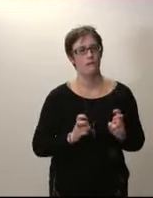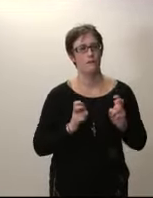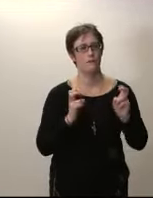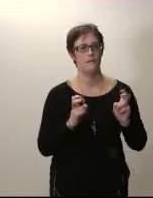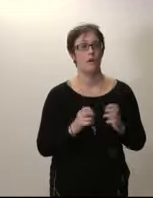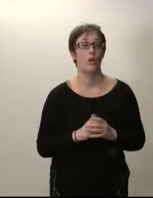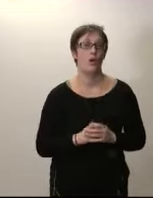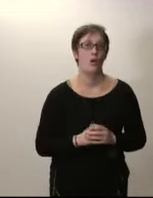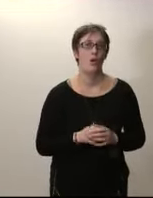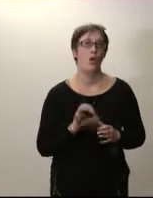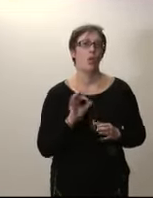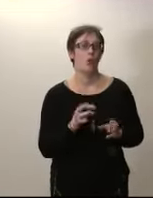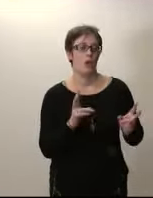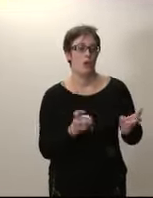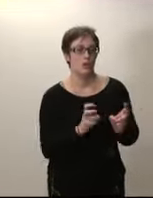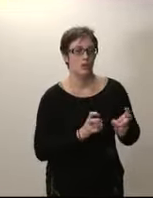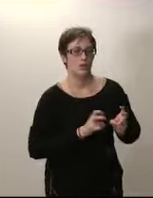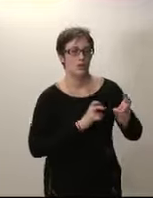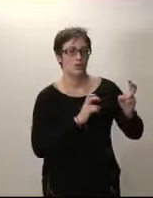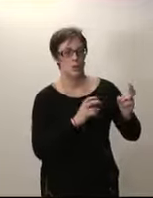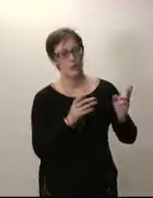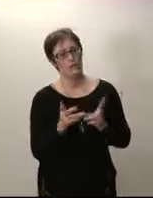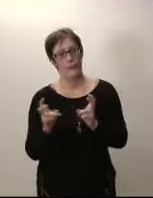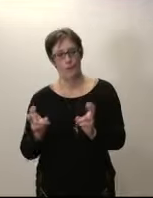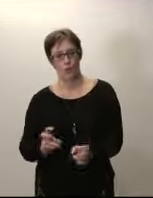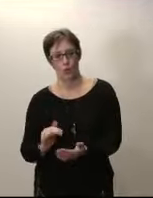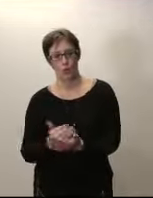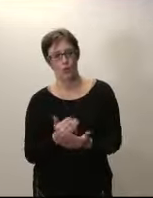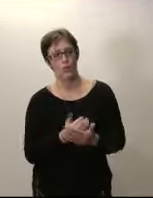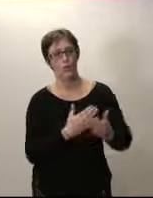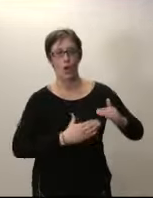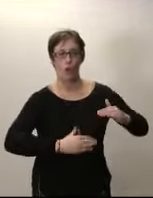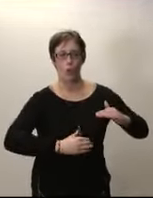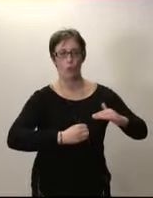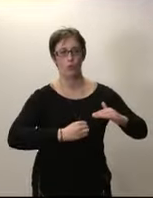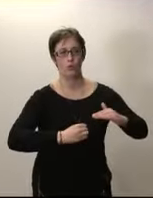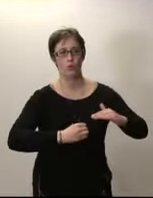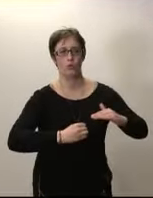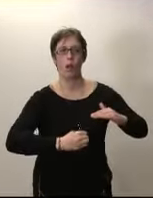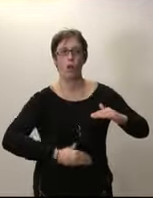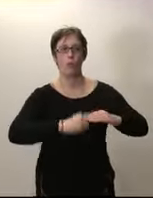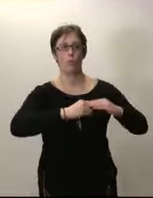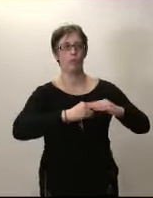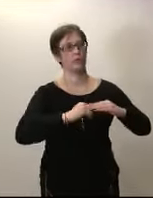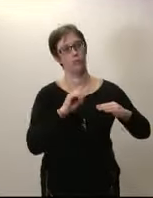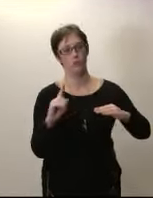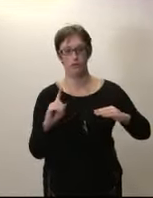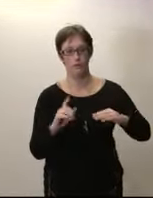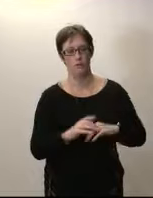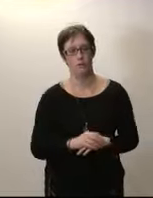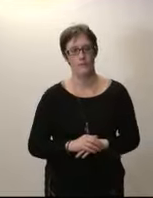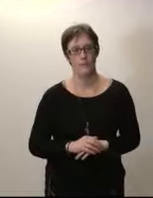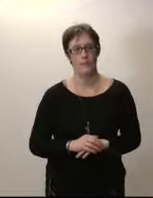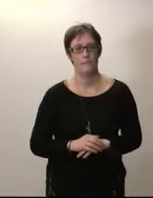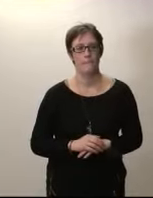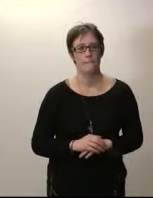venu compenser la baisse de recettes, mais pas en totalité. La différence entre